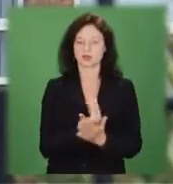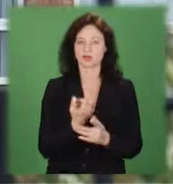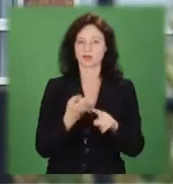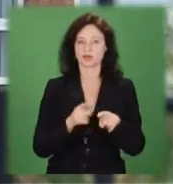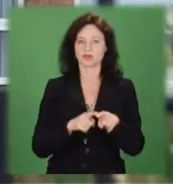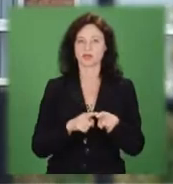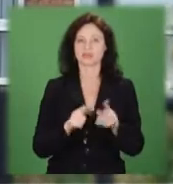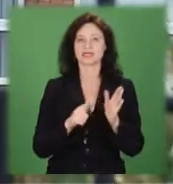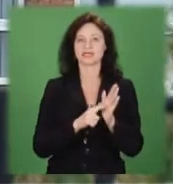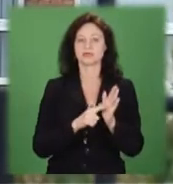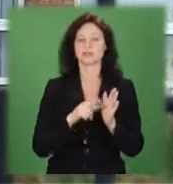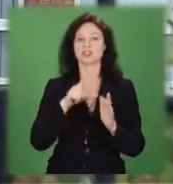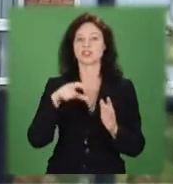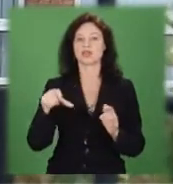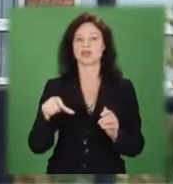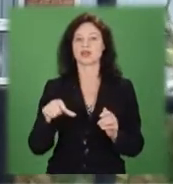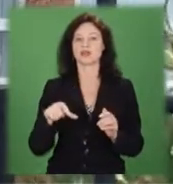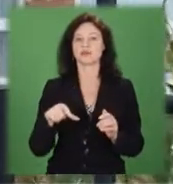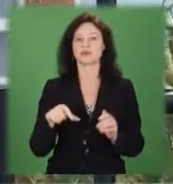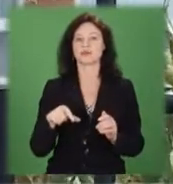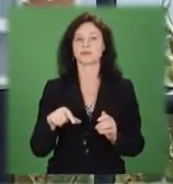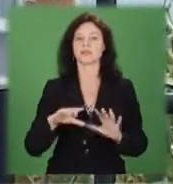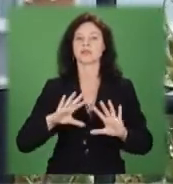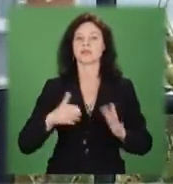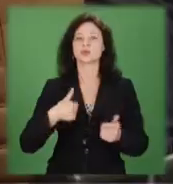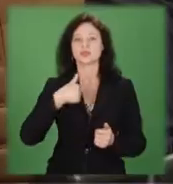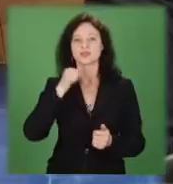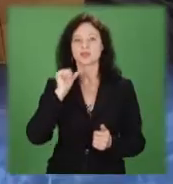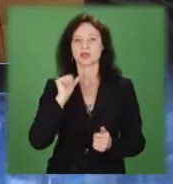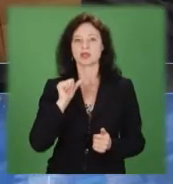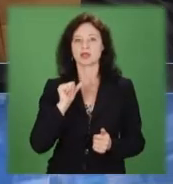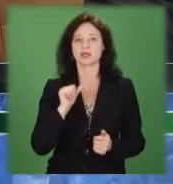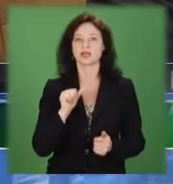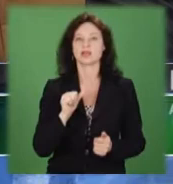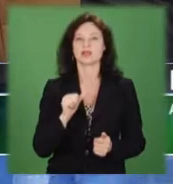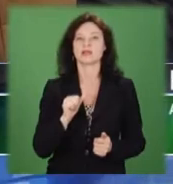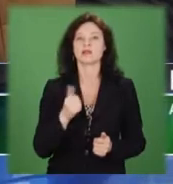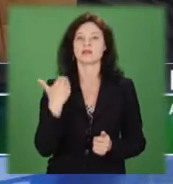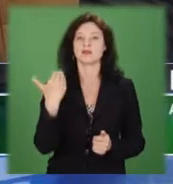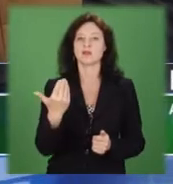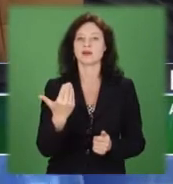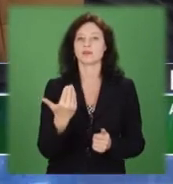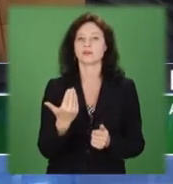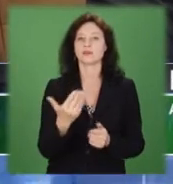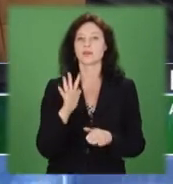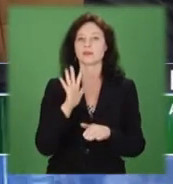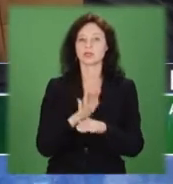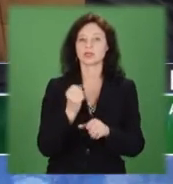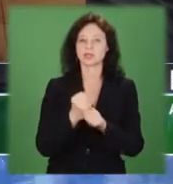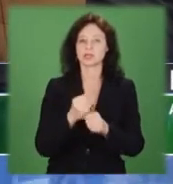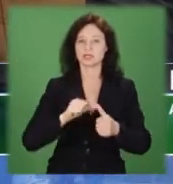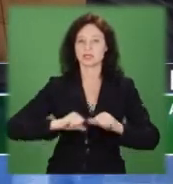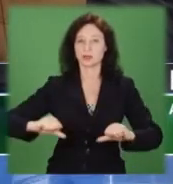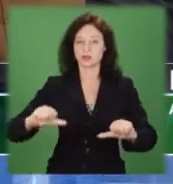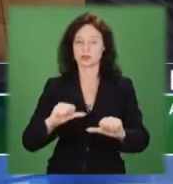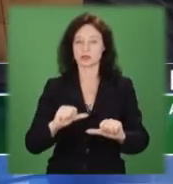КТЛ 7 человек. Все, что вчера произошло. Я вот, Мурат Ангельевич, вам и Олегу Смугану поручаю.